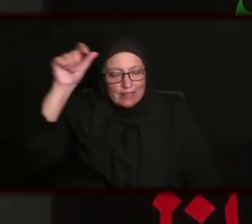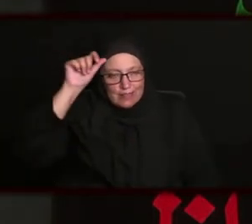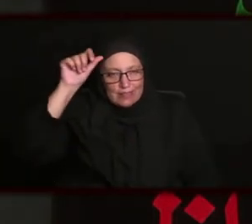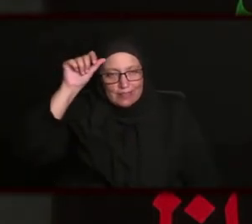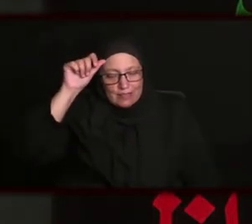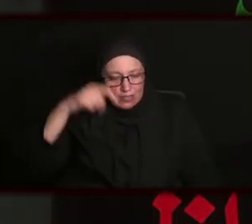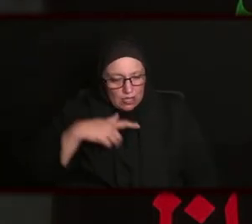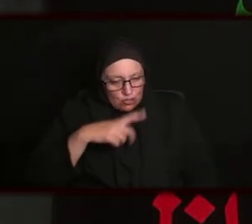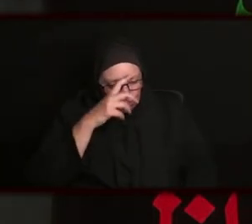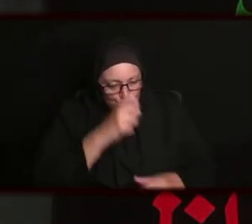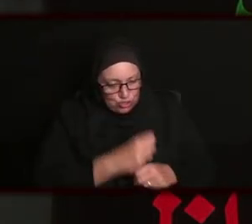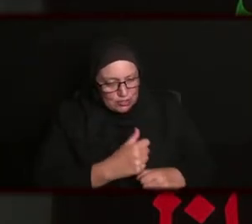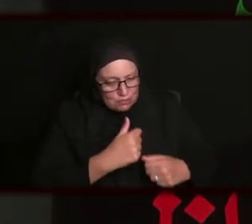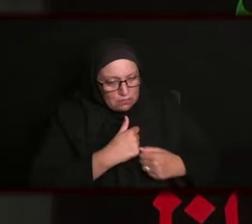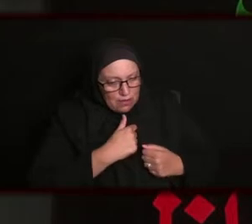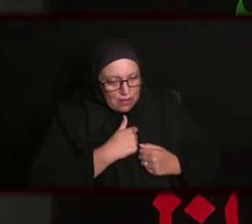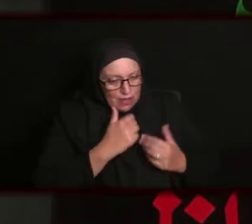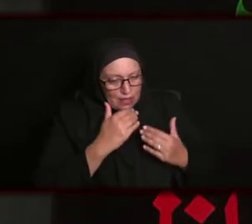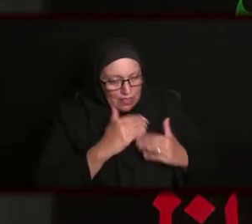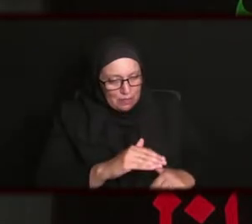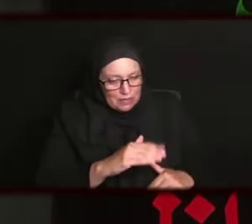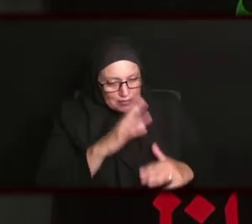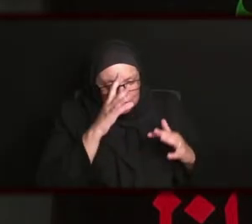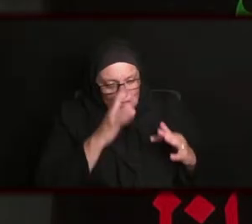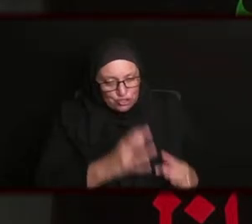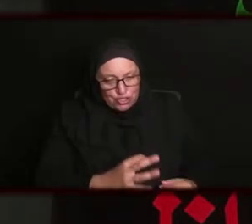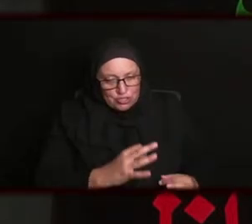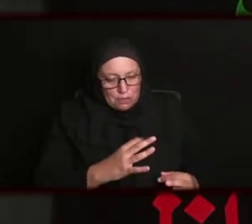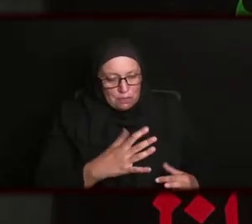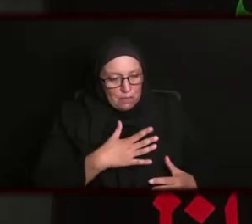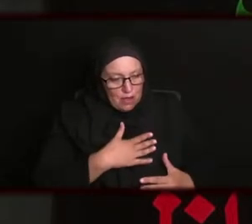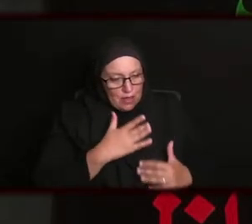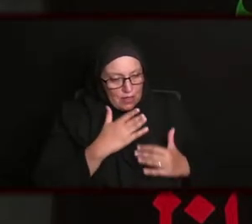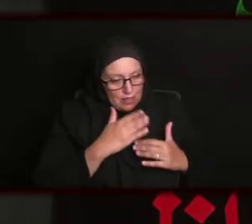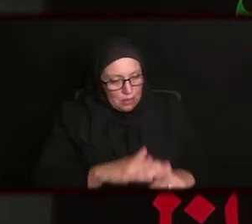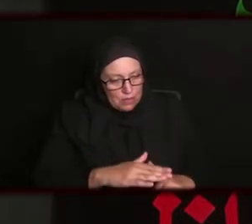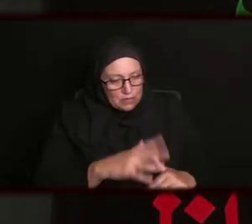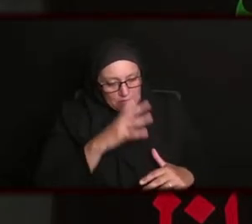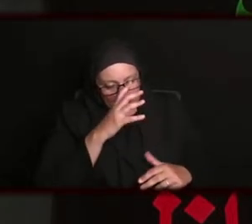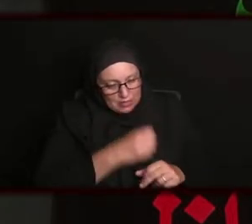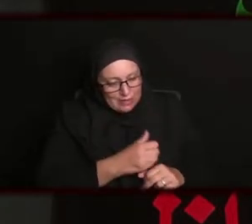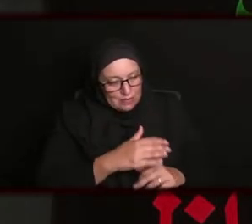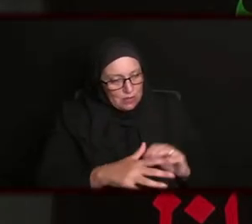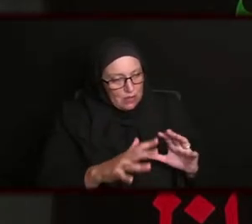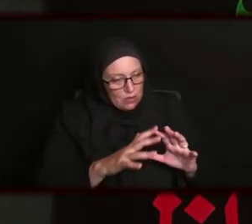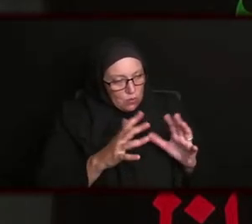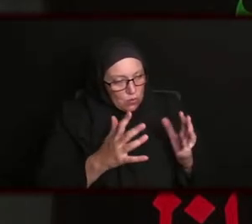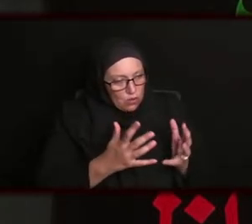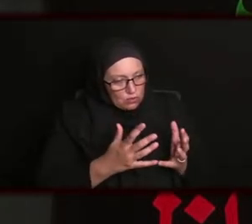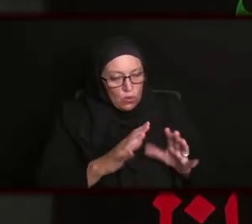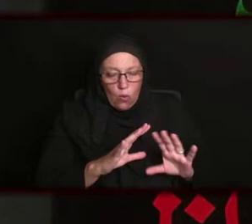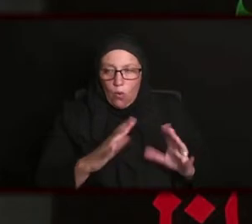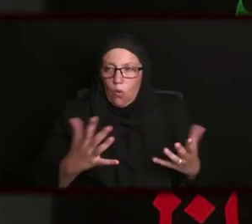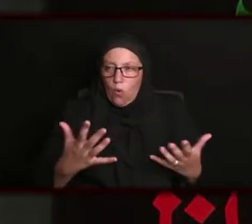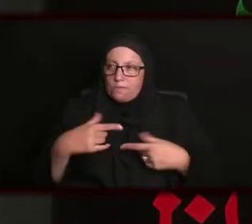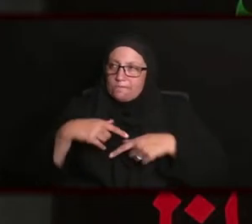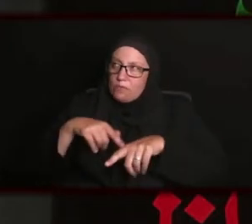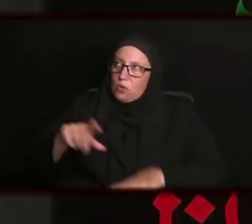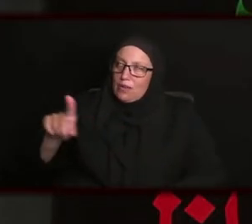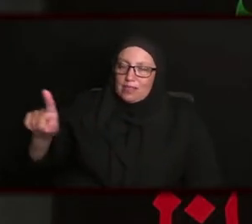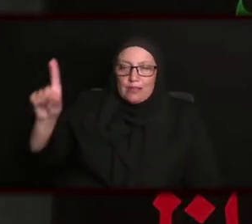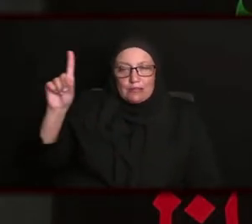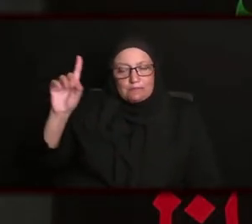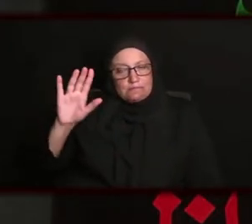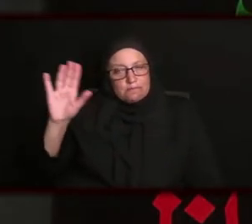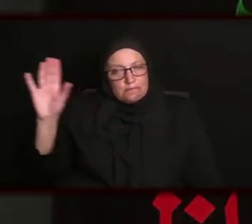my own limited conclusions about my understanding of the world? Or أليس الله بأحكم الحاكمين? Is